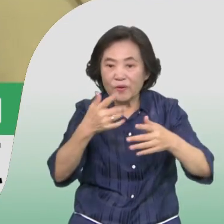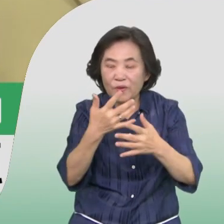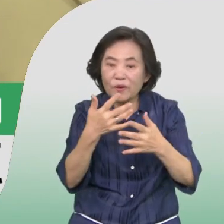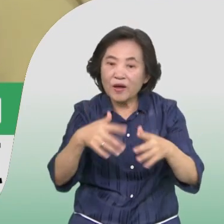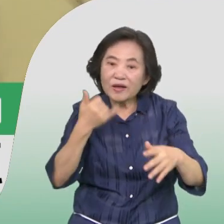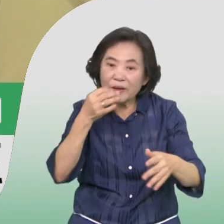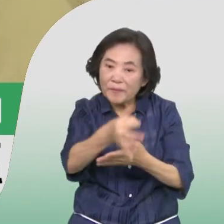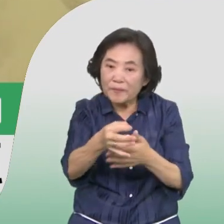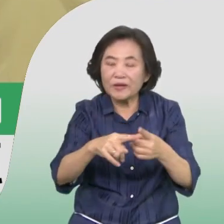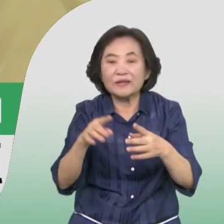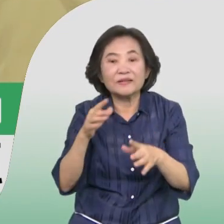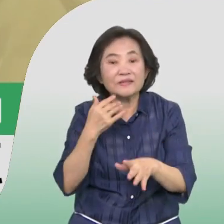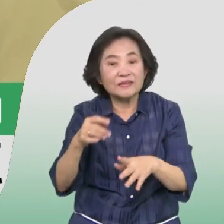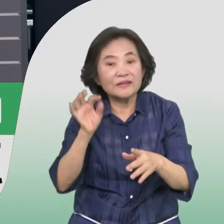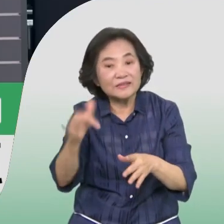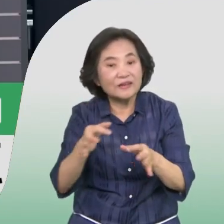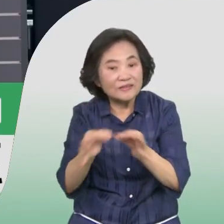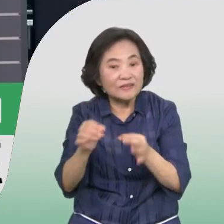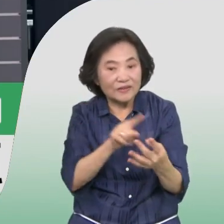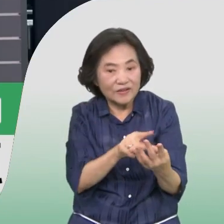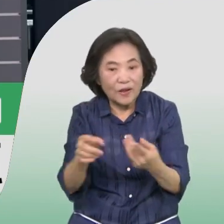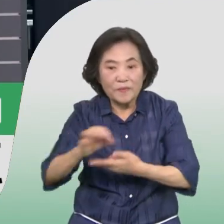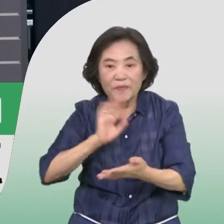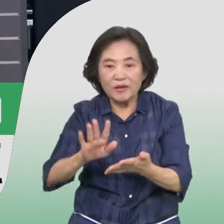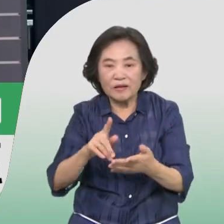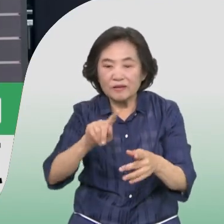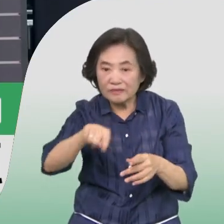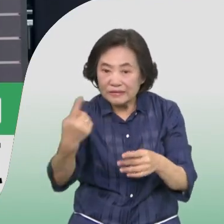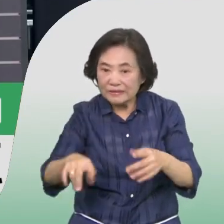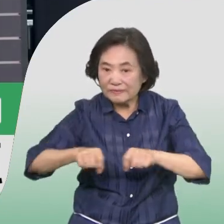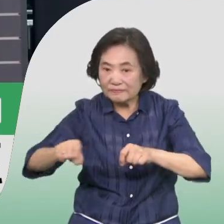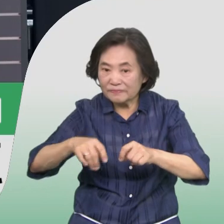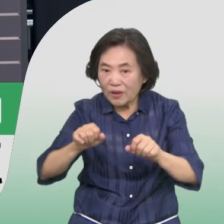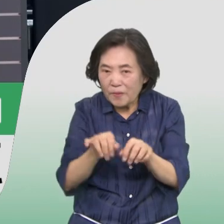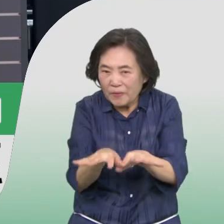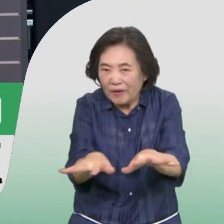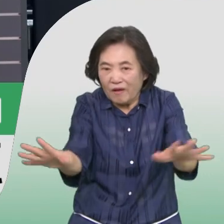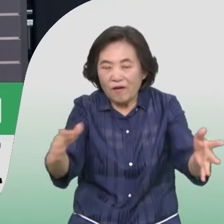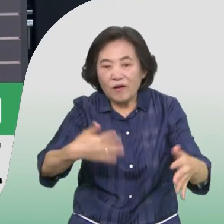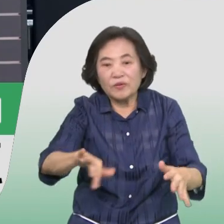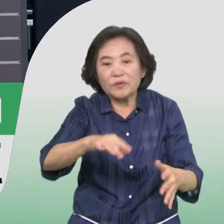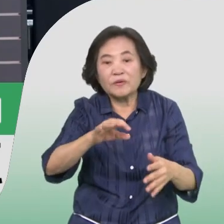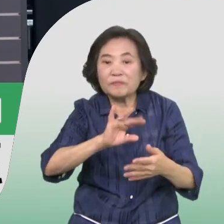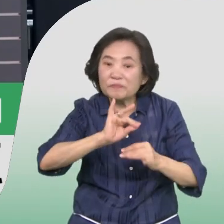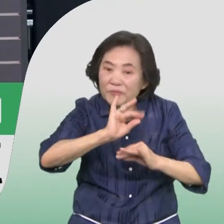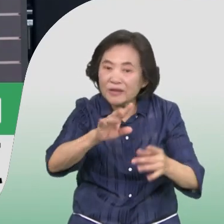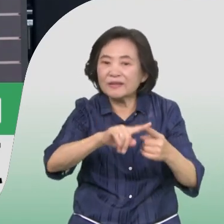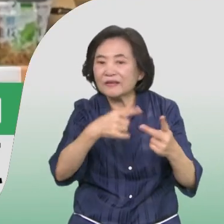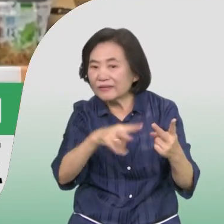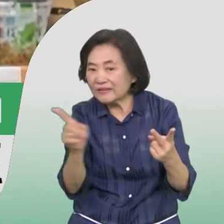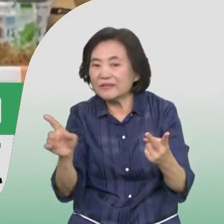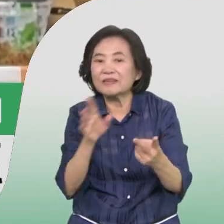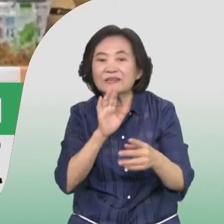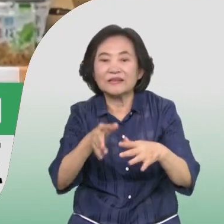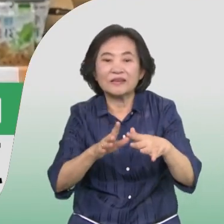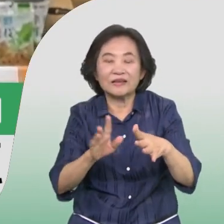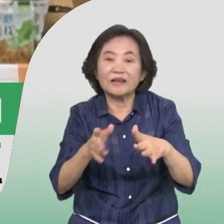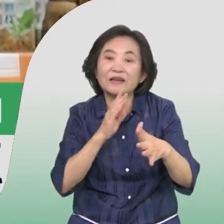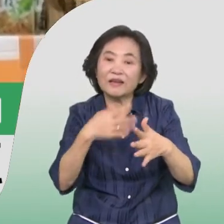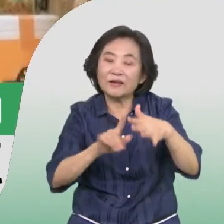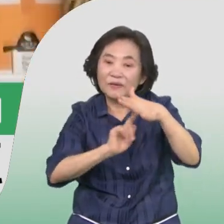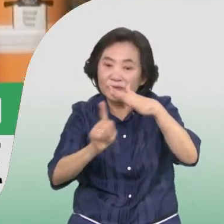韩国连锁超市销售应该稍后来会规划同国泰同都、韩国国土服务企超商合作。